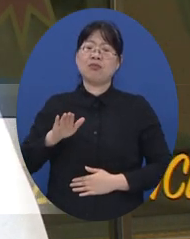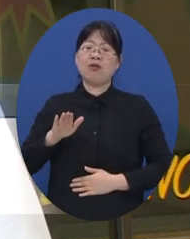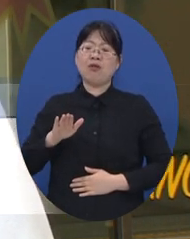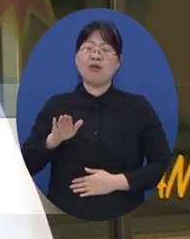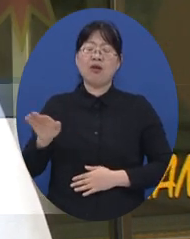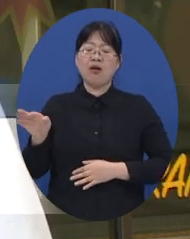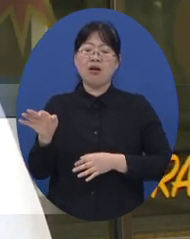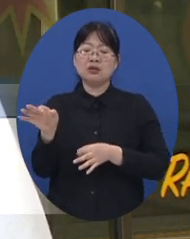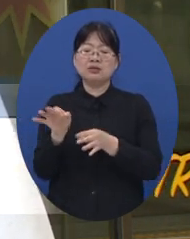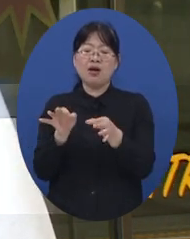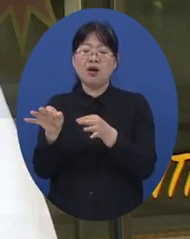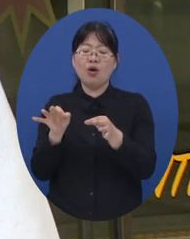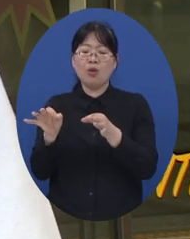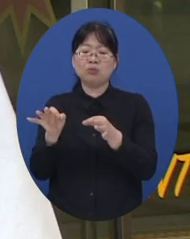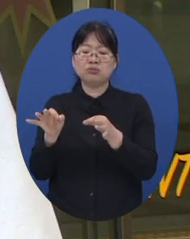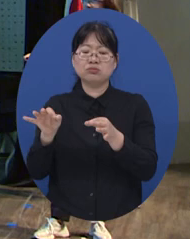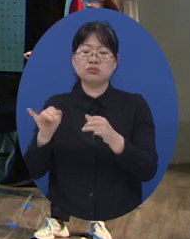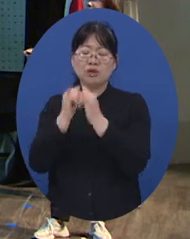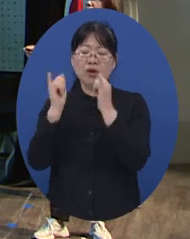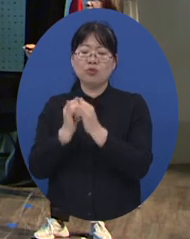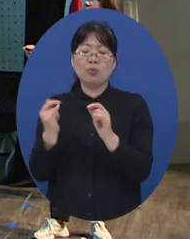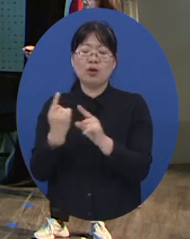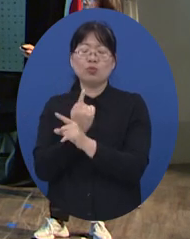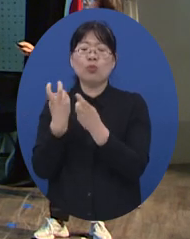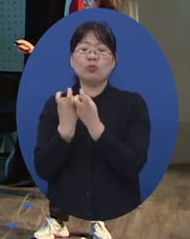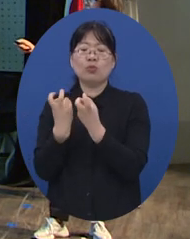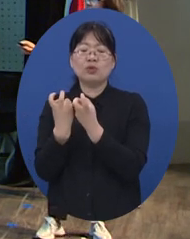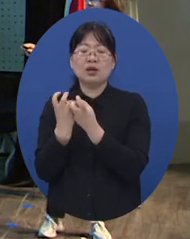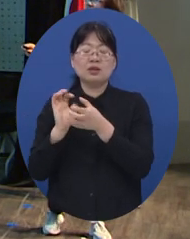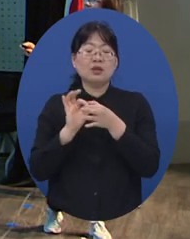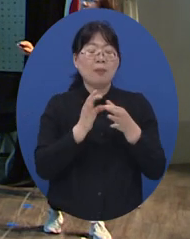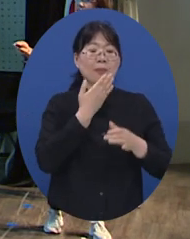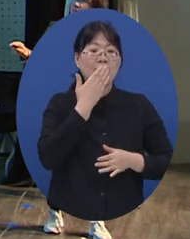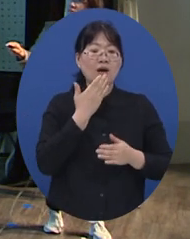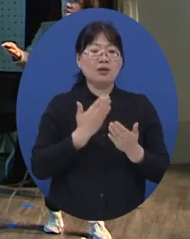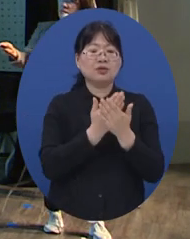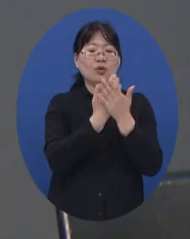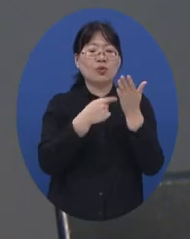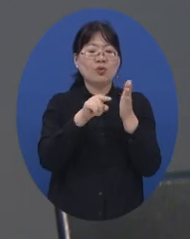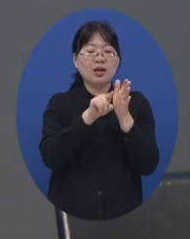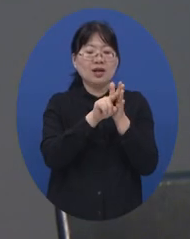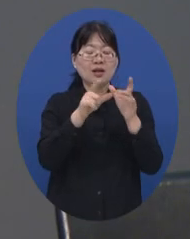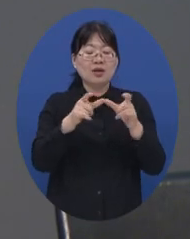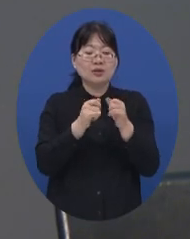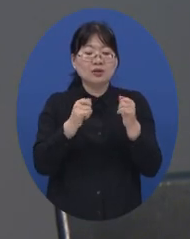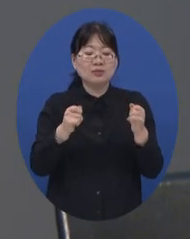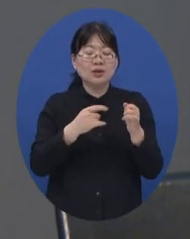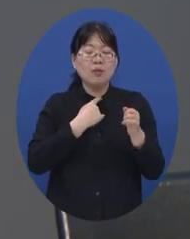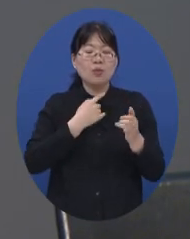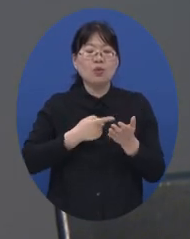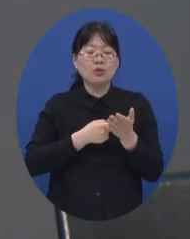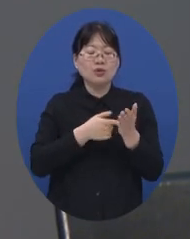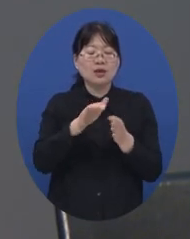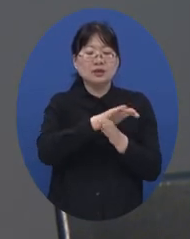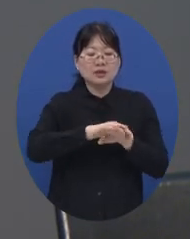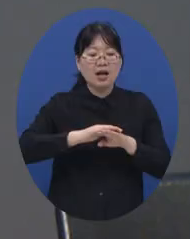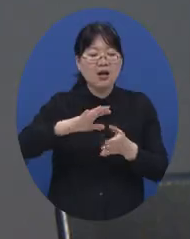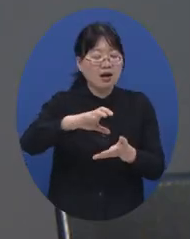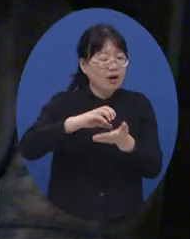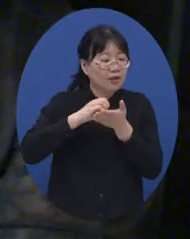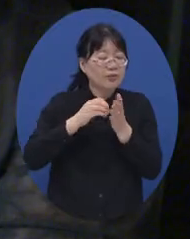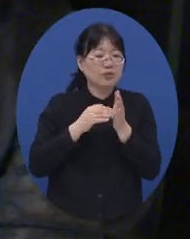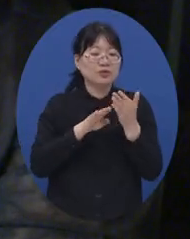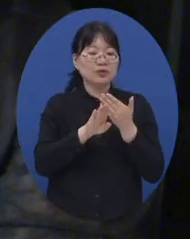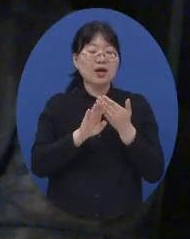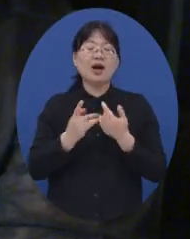이게 사업화가 되지 않을까. 전문가들은 지속가능한 발전을 위해서 지역 주민들의 목소리를 잘 듣고